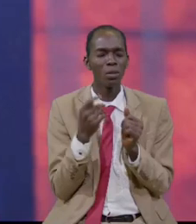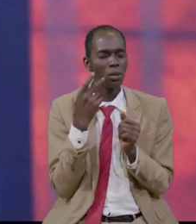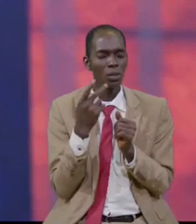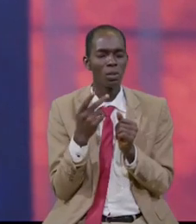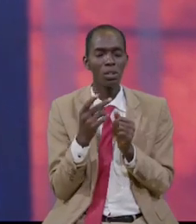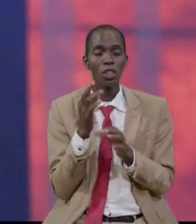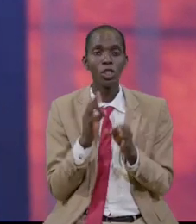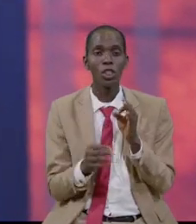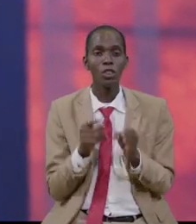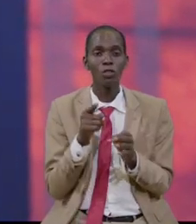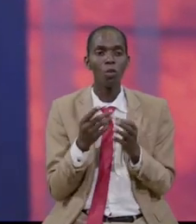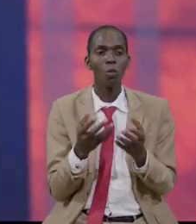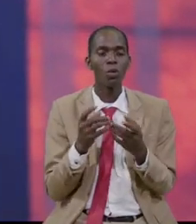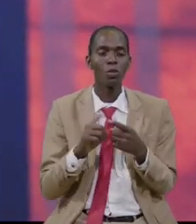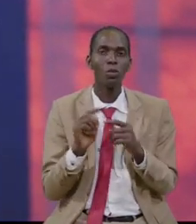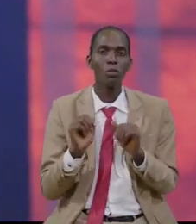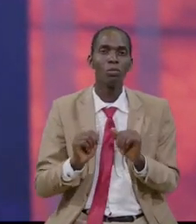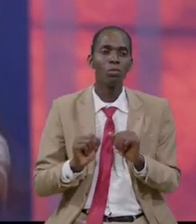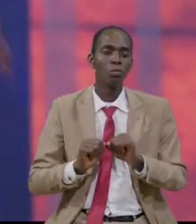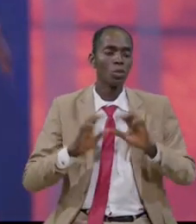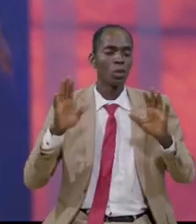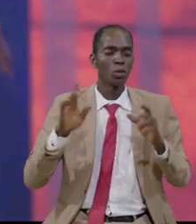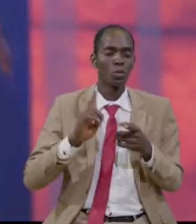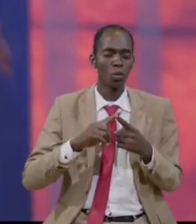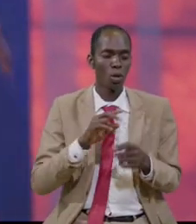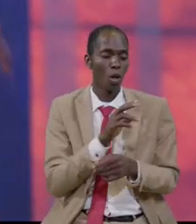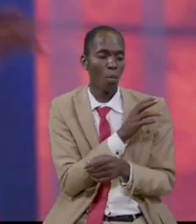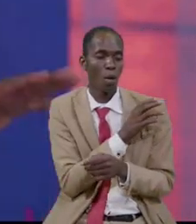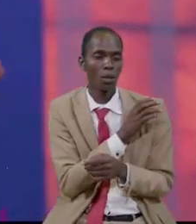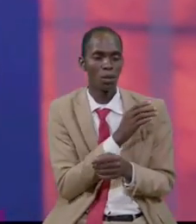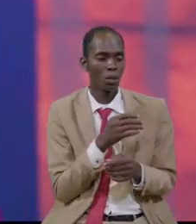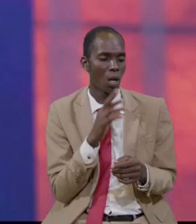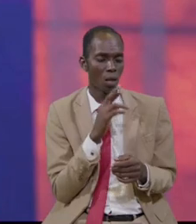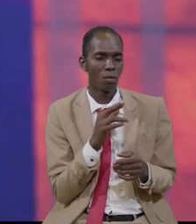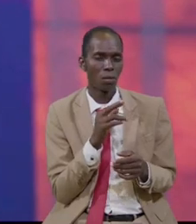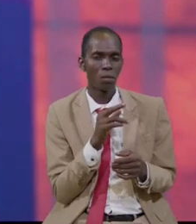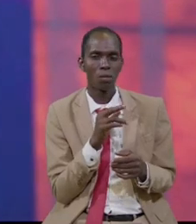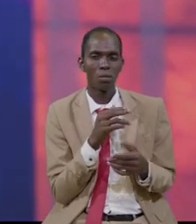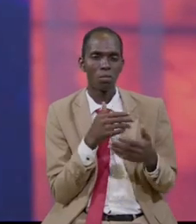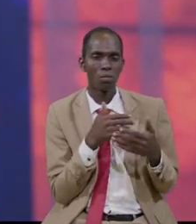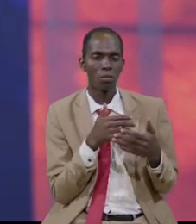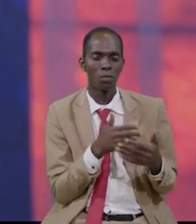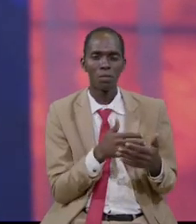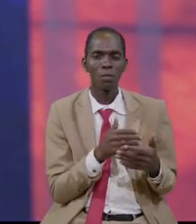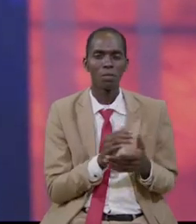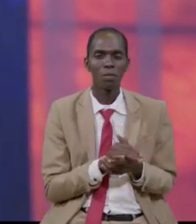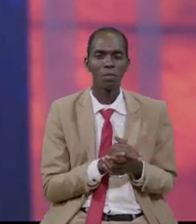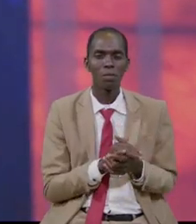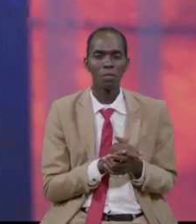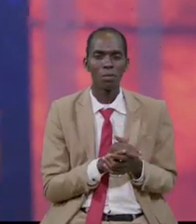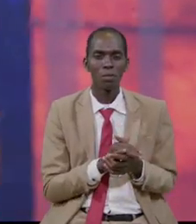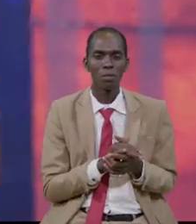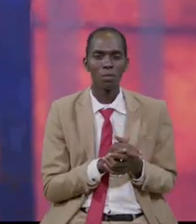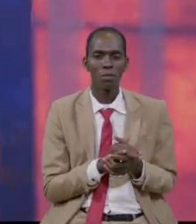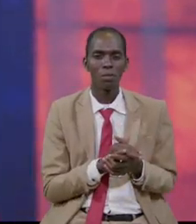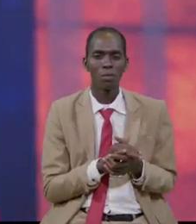Vous savez, si vous soumettez à ceux qui vous maintiennent à la servitude et ils vous tirent par-ci par-là,